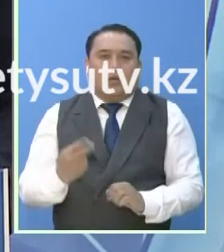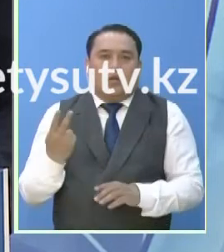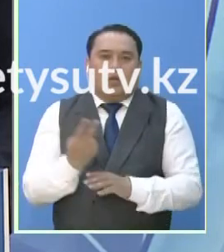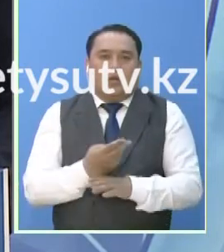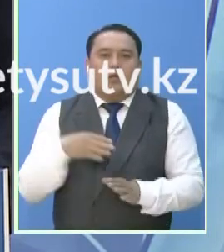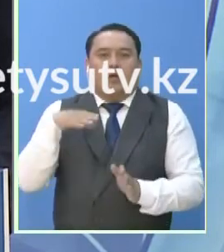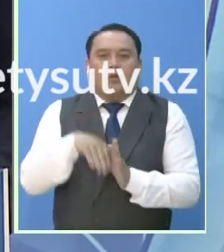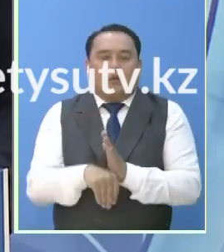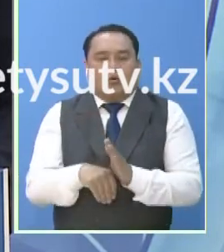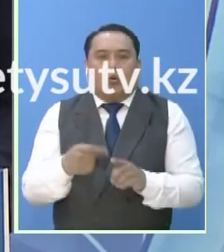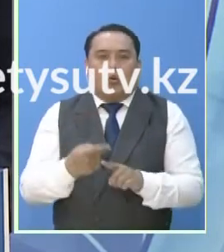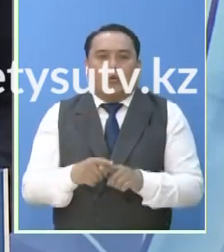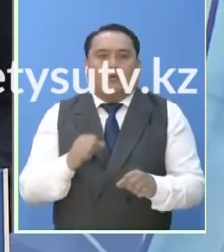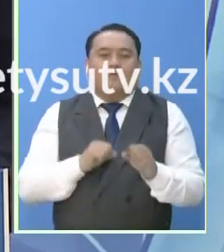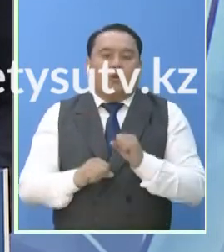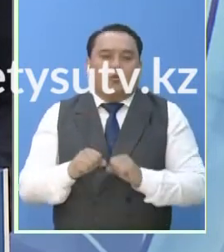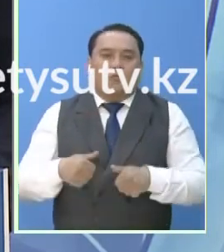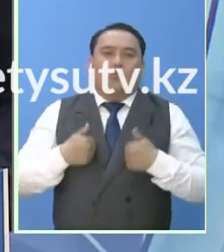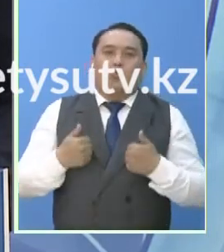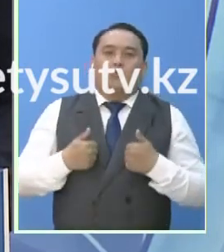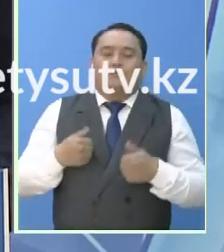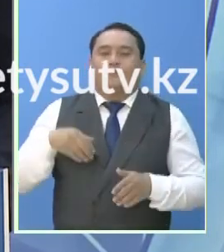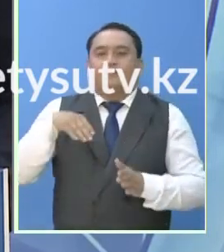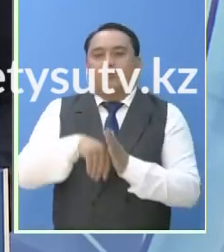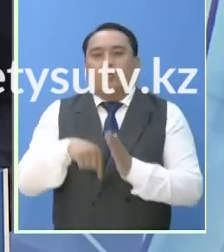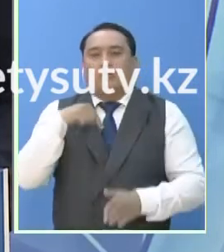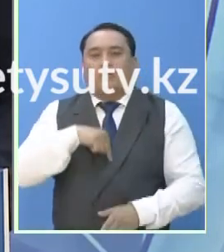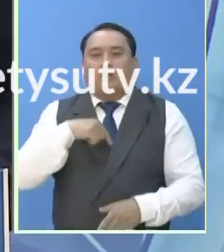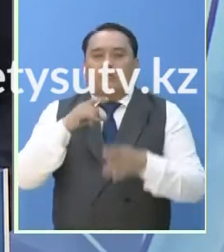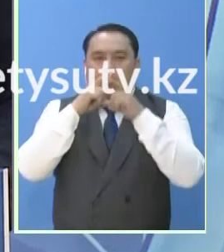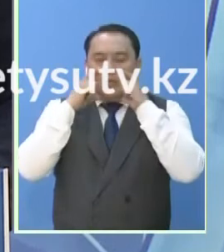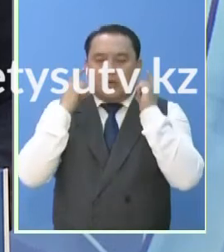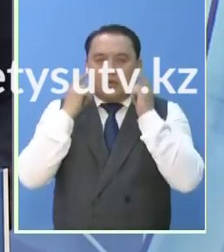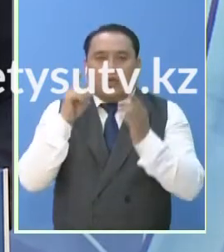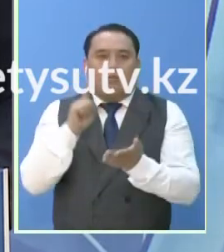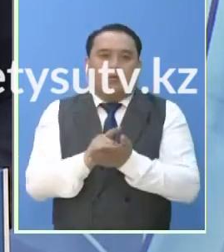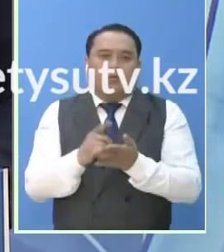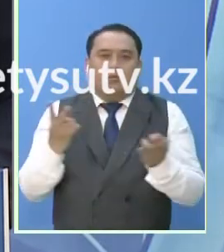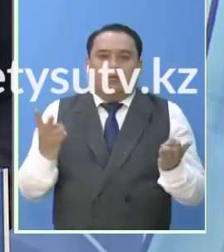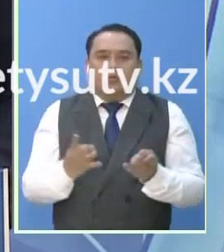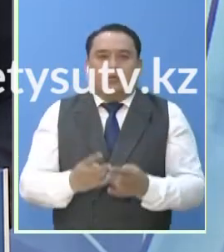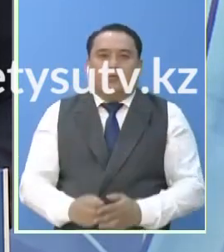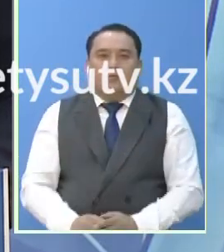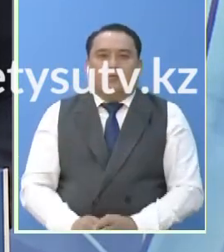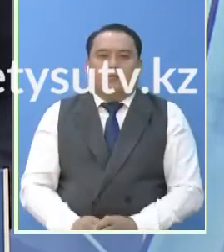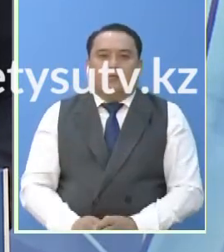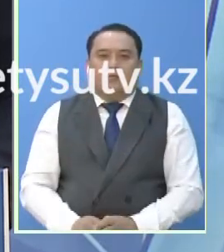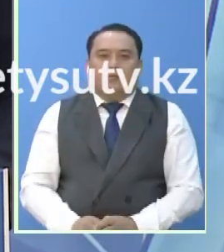компонентти алсак да, ал антитела да болсо да, масканы кию керек.